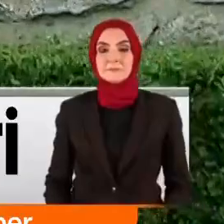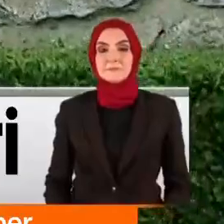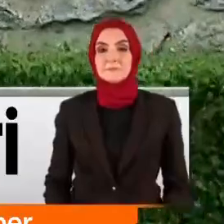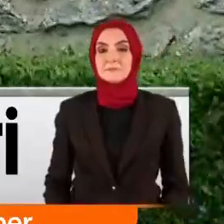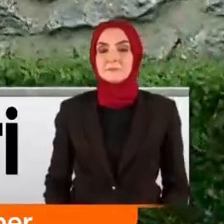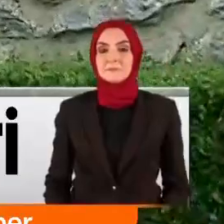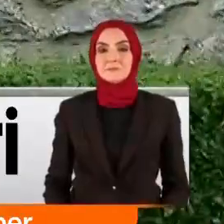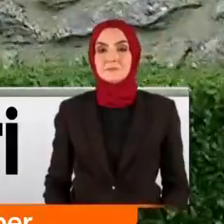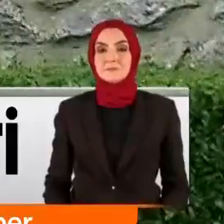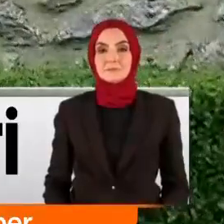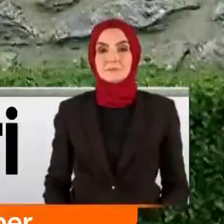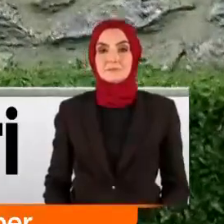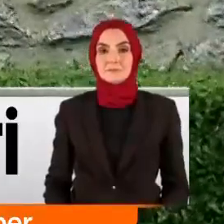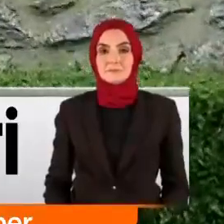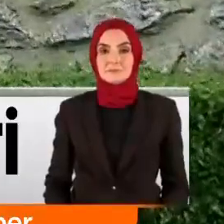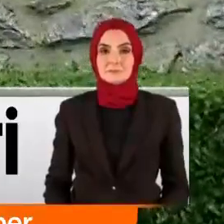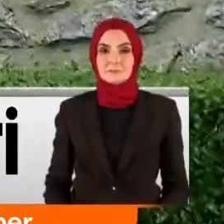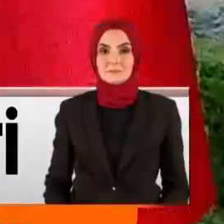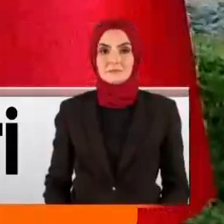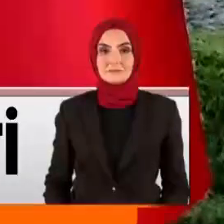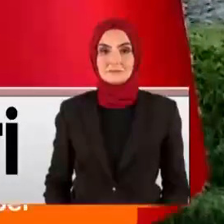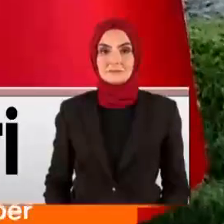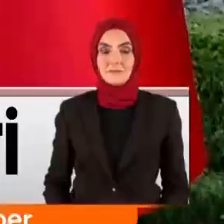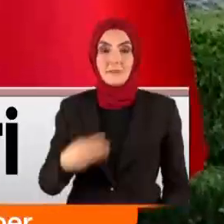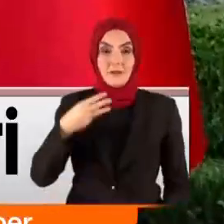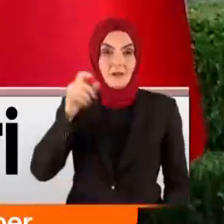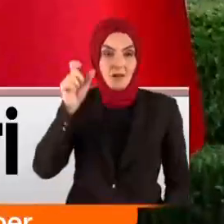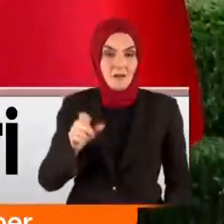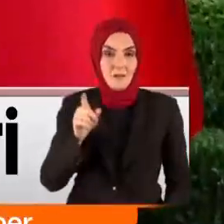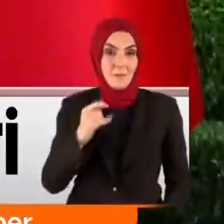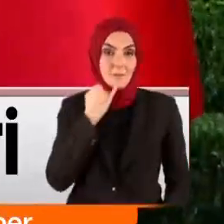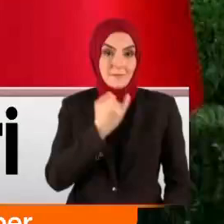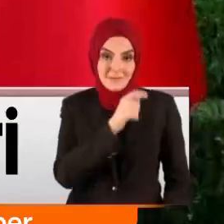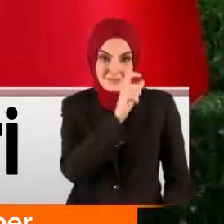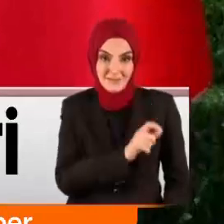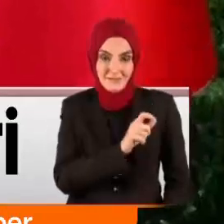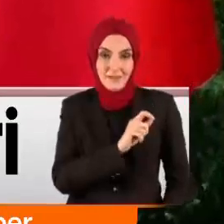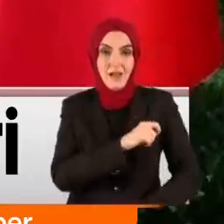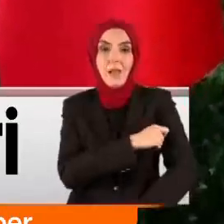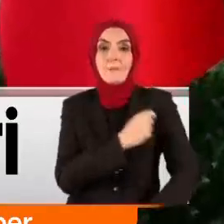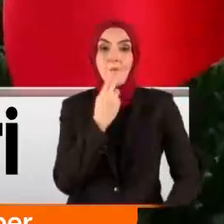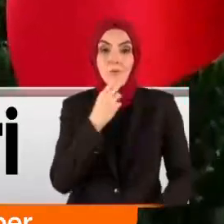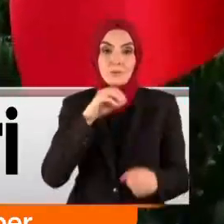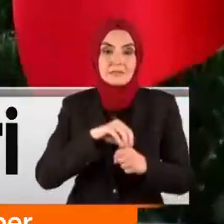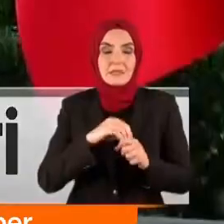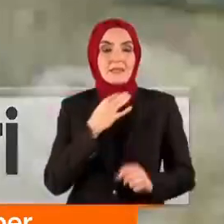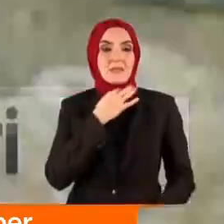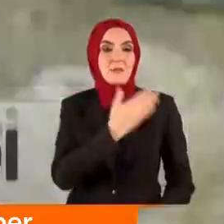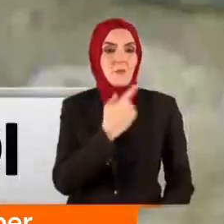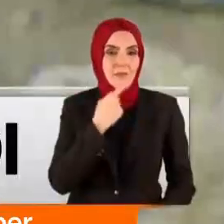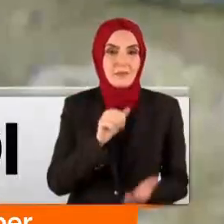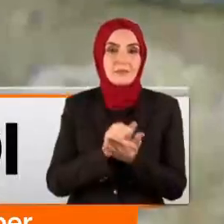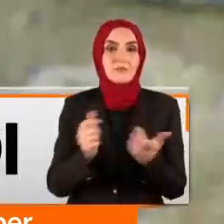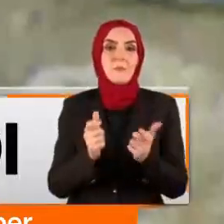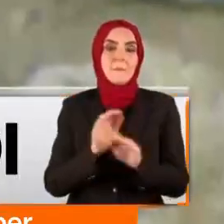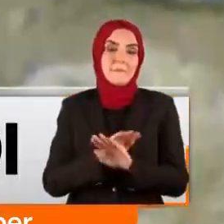hatte, ich sagen darf, dass in der Türkei Erdoğan konuğuna Almanca teşekkür ederek basın toplantısını sonlandırdı.